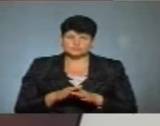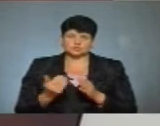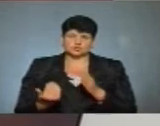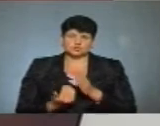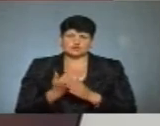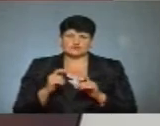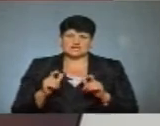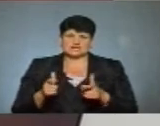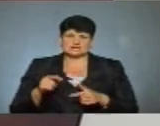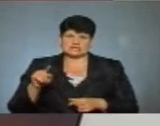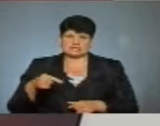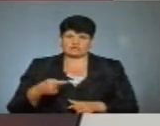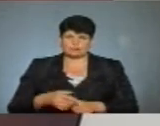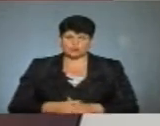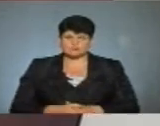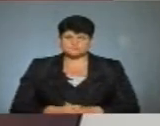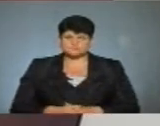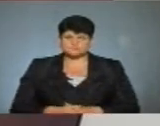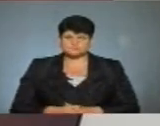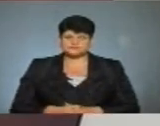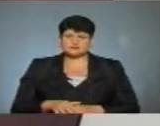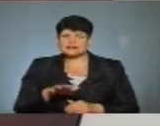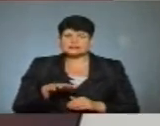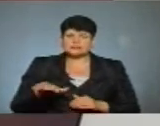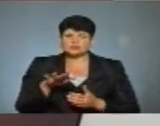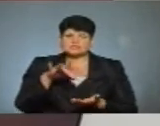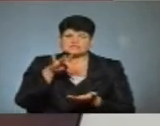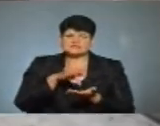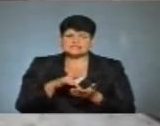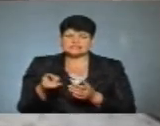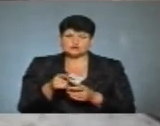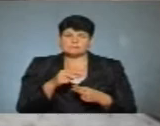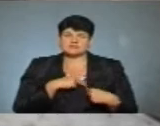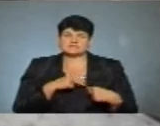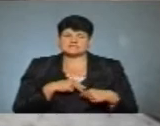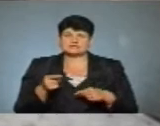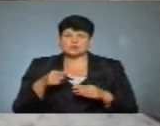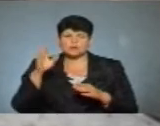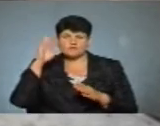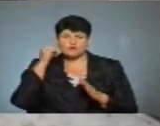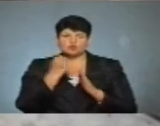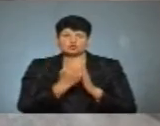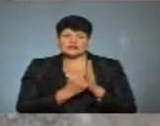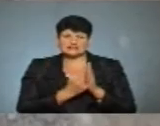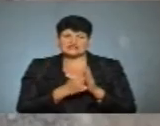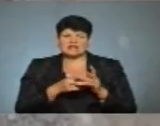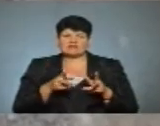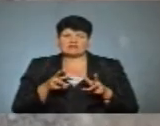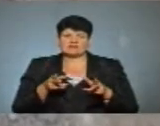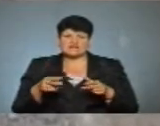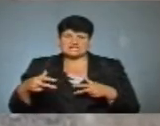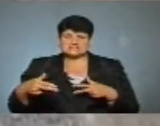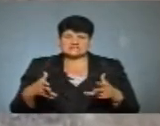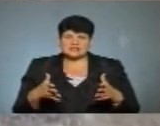нових карантинних вимог. На дорозі в центрі Тернополя працівники Тернопільводоканалу вирізали асфальт,